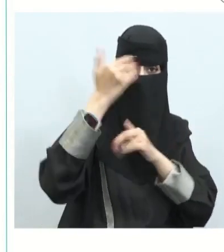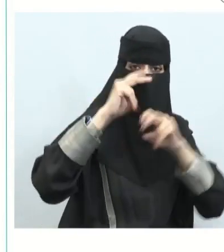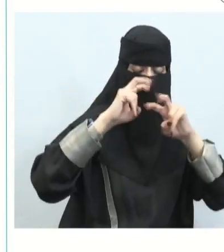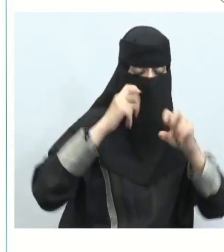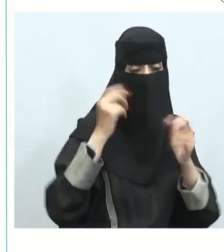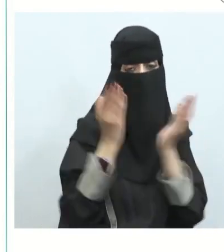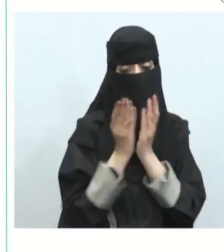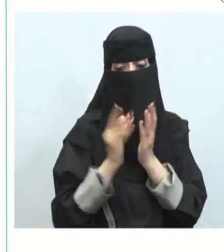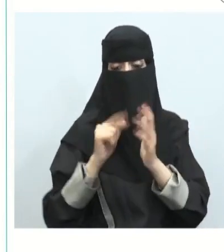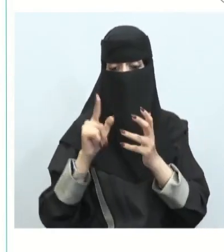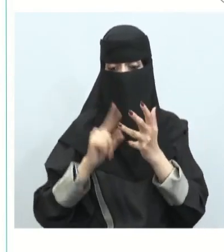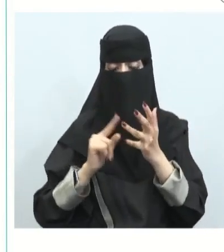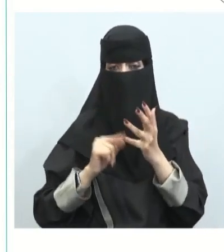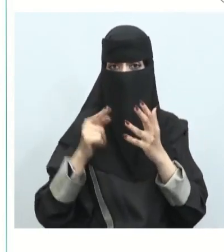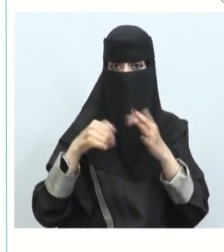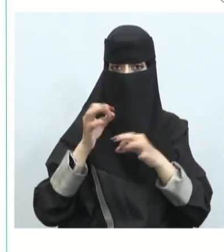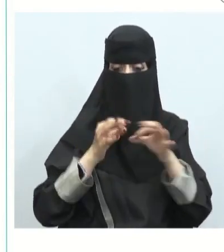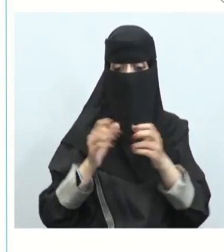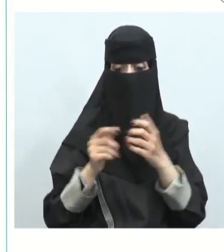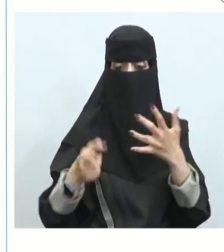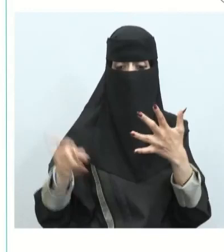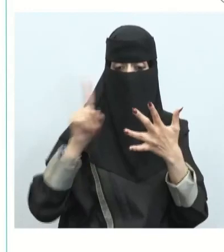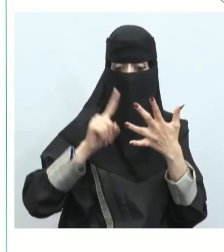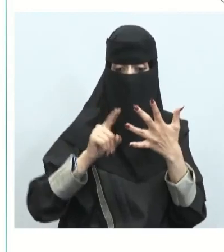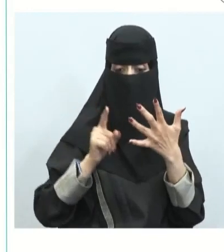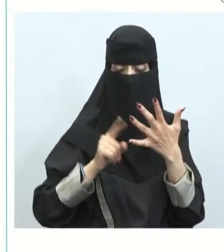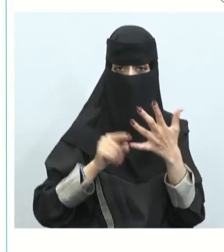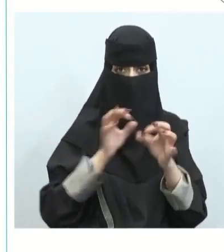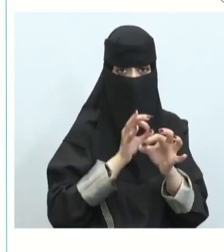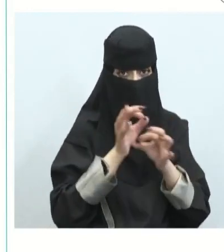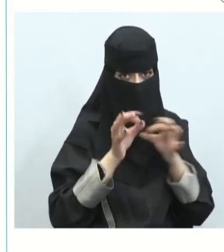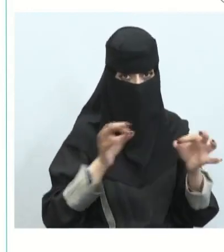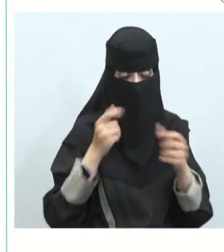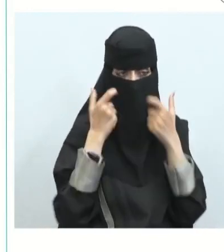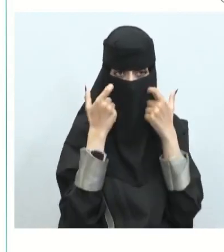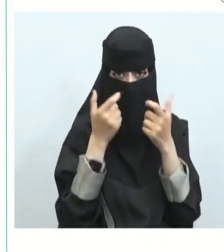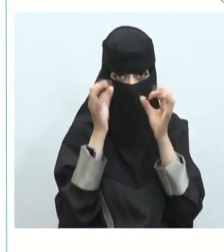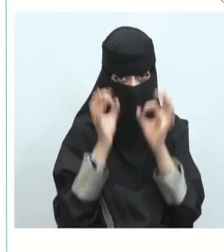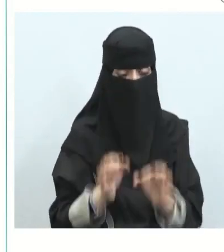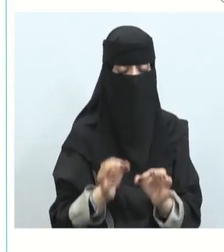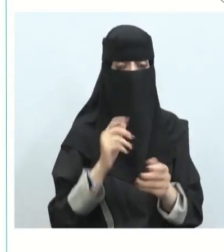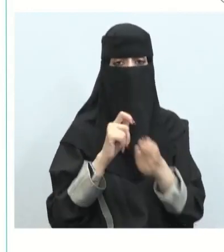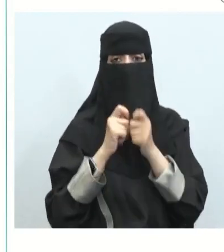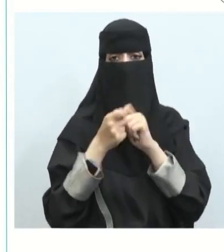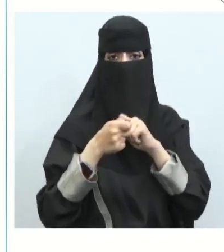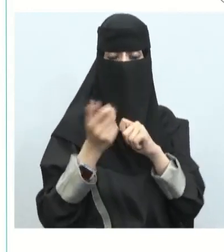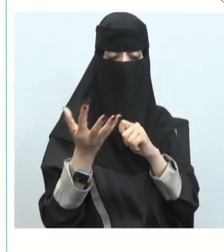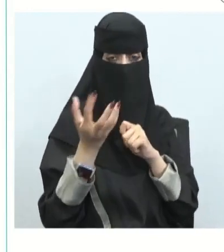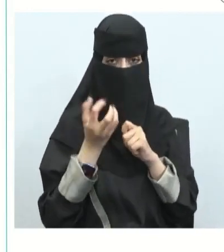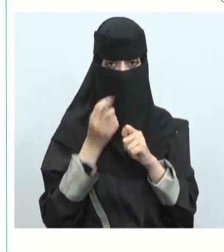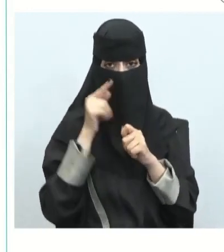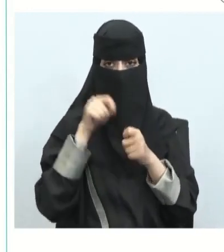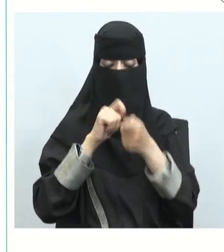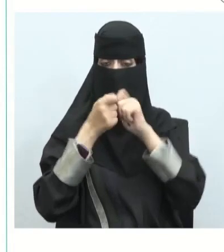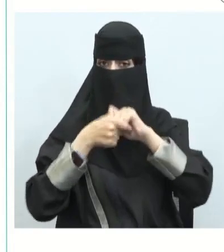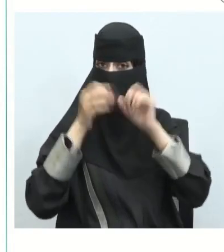للدراسه وهذا من خلال التخطيط التخطيط بعنايه للتغيير اذا نحتاج الى ان نخطط بعنايه